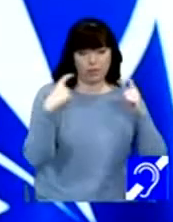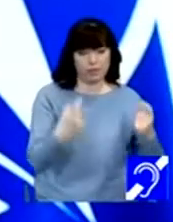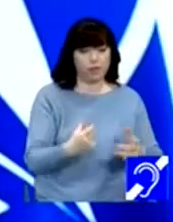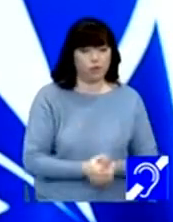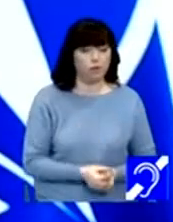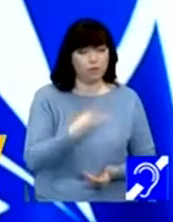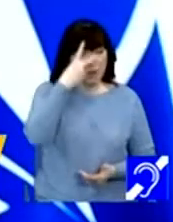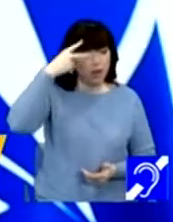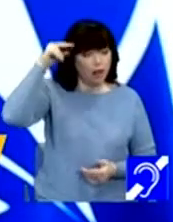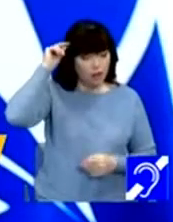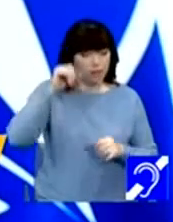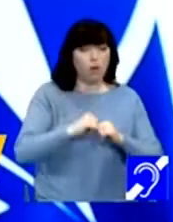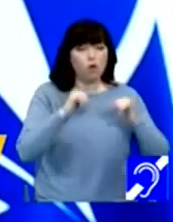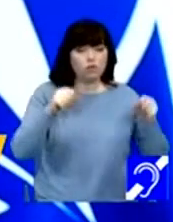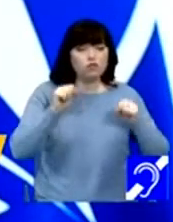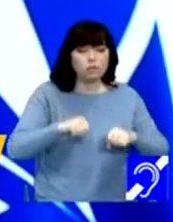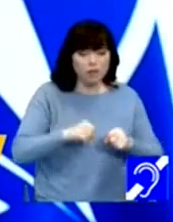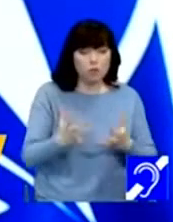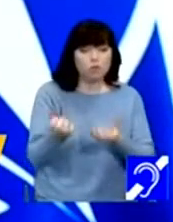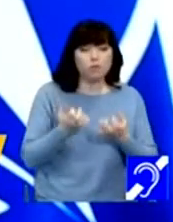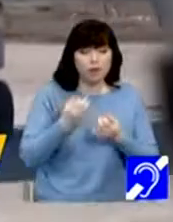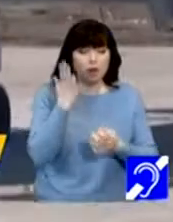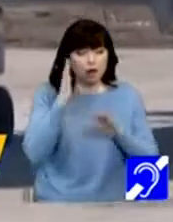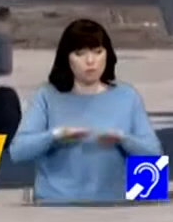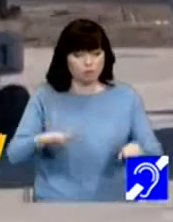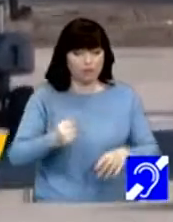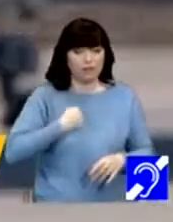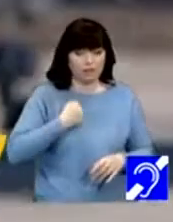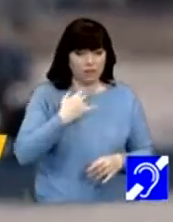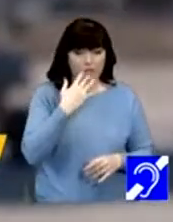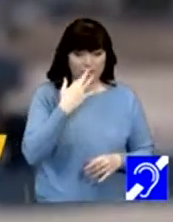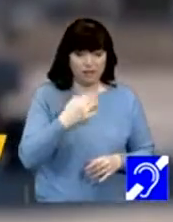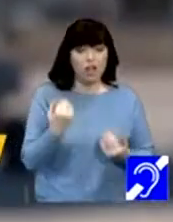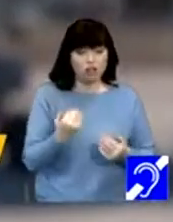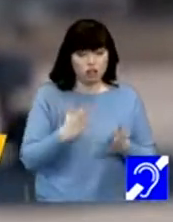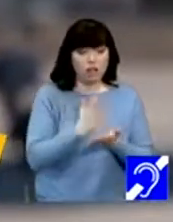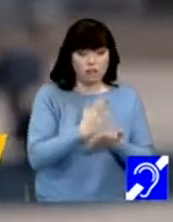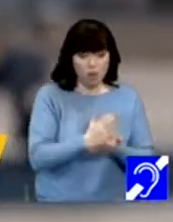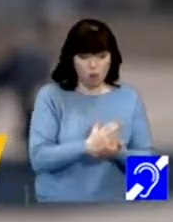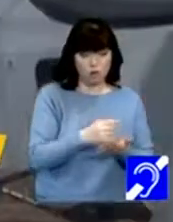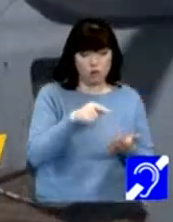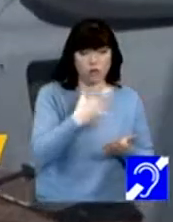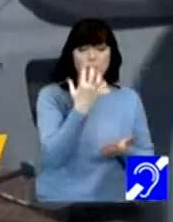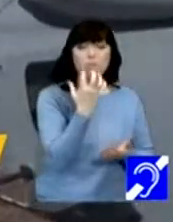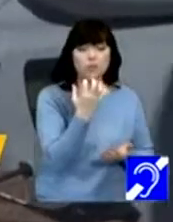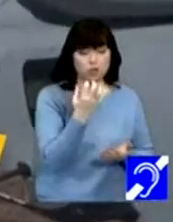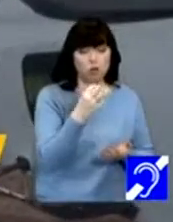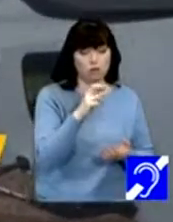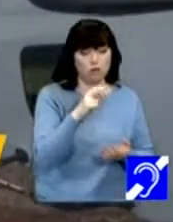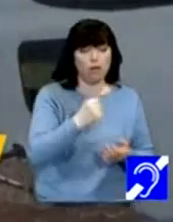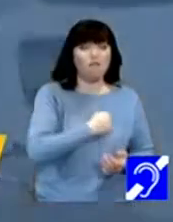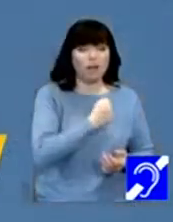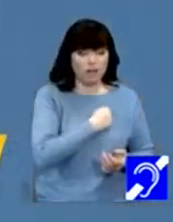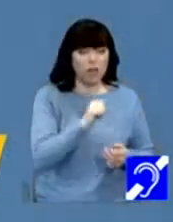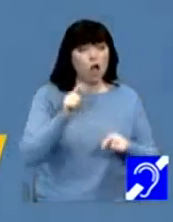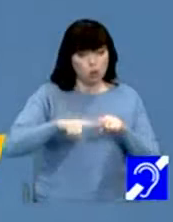Lituania își crește capacitățile de cazare pentru militarii străini. În prezent sunt staționați în micul stat baltic 500 de soldați americani,